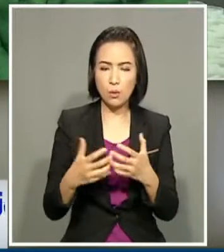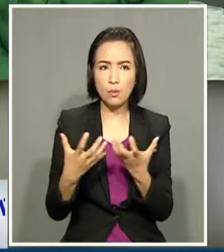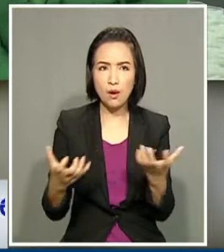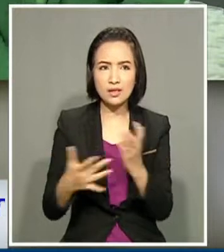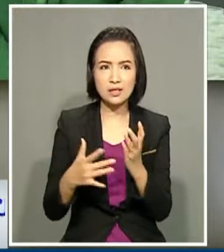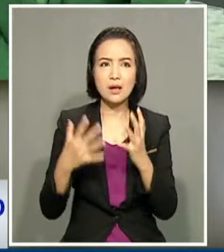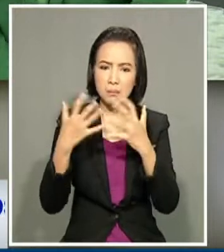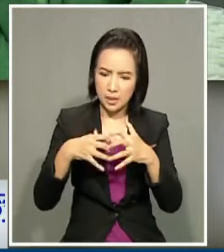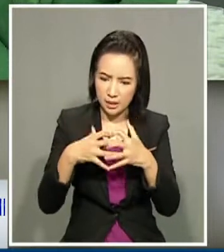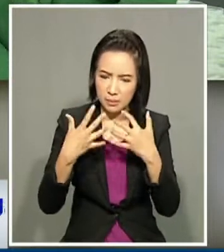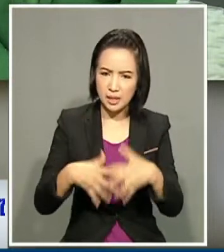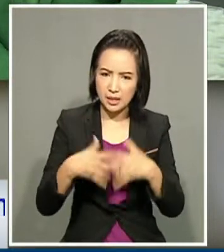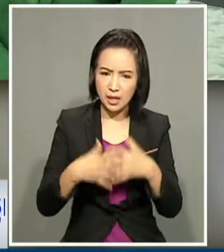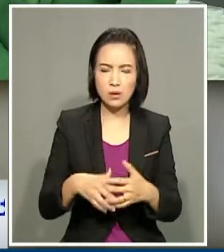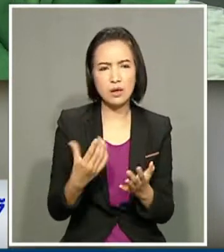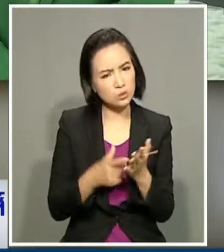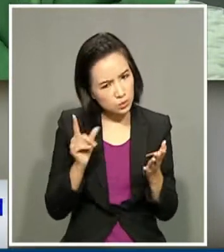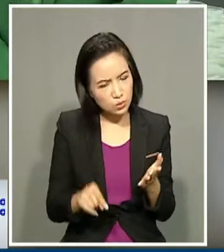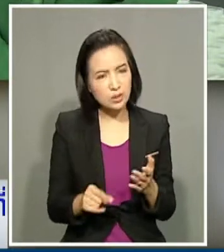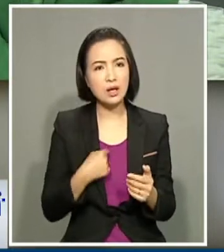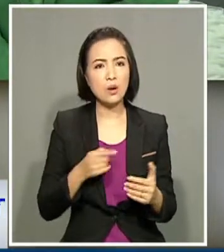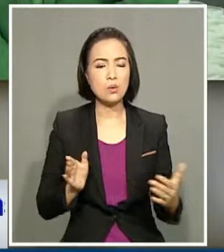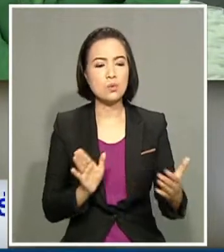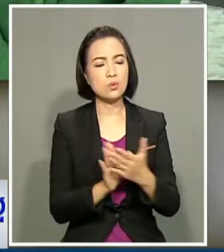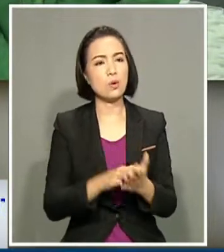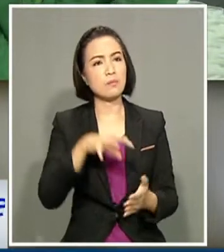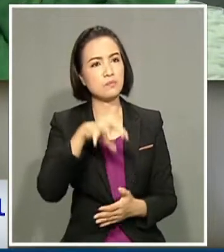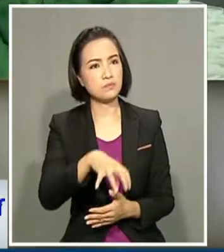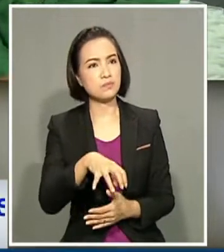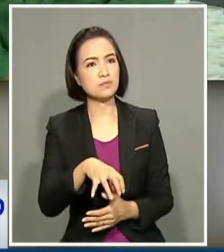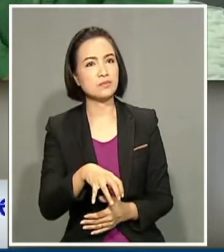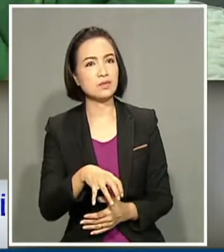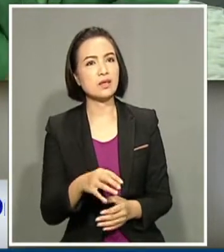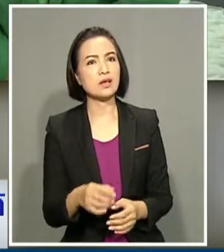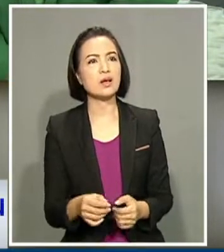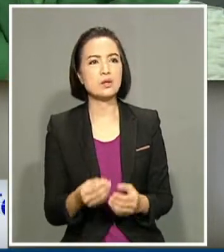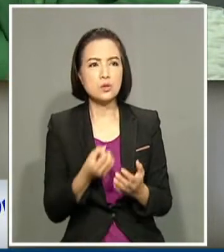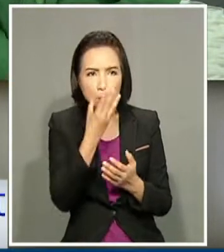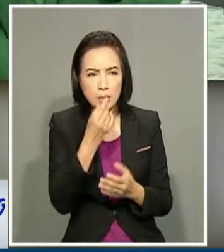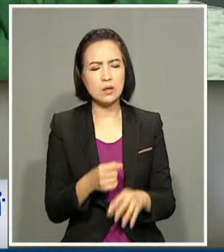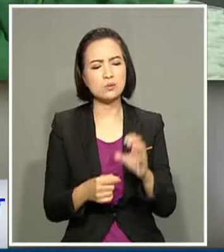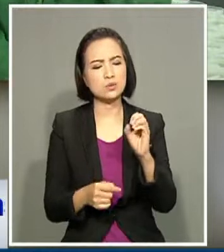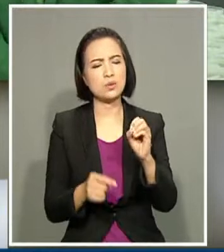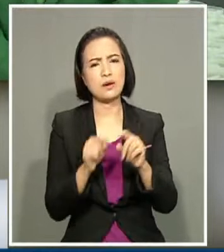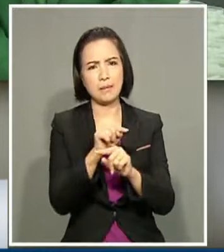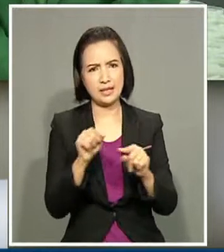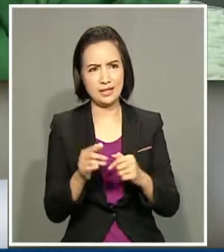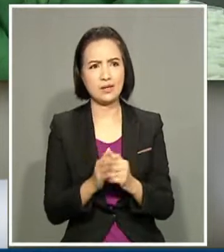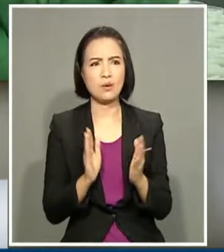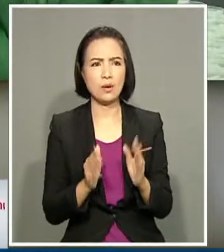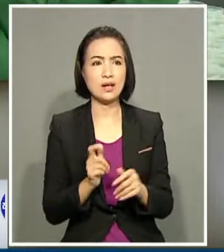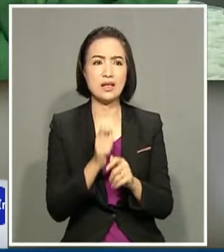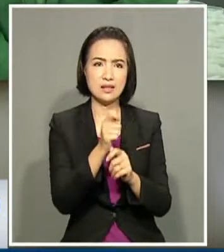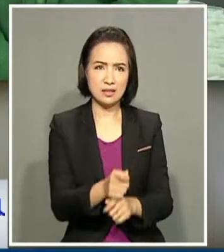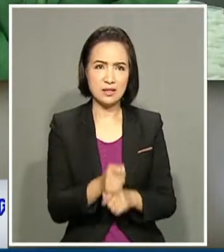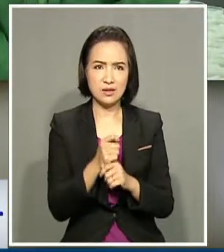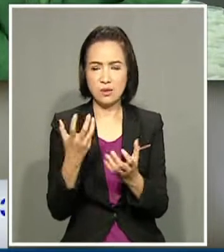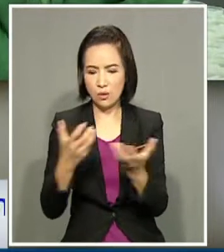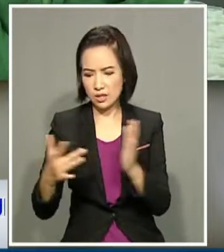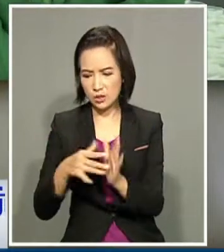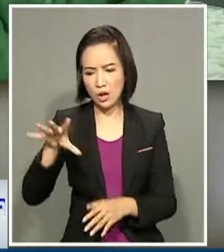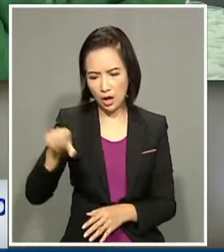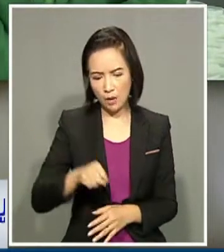ยิ่งถูกลงไปอีกนะครับเราก็ร่วมกับส่วนรายการนะครับคิดดอกเบี้ยเพียง 0% นะครับสำหรับเกษตรกรที่ใช้นวัตกรรมเข้